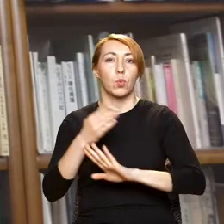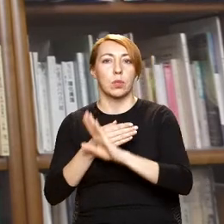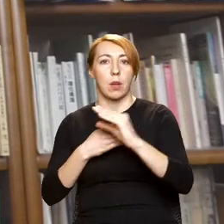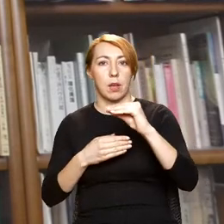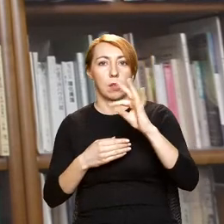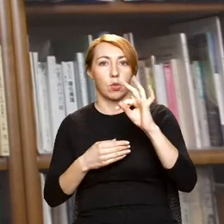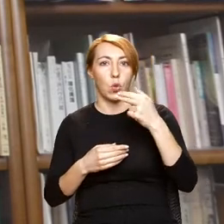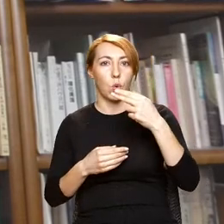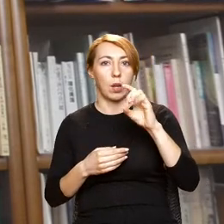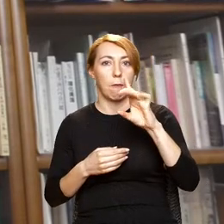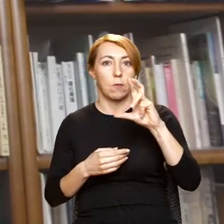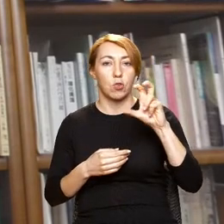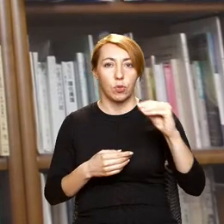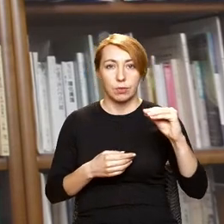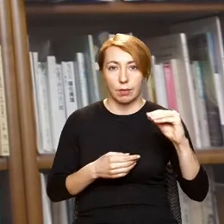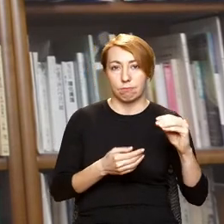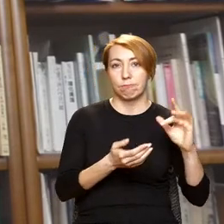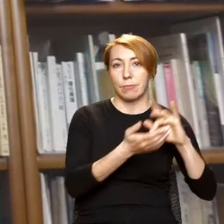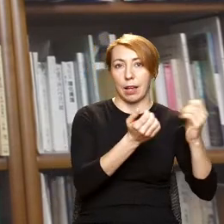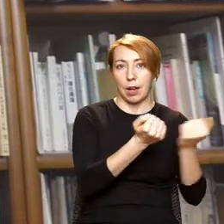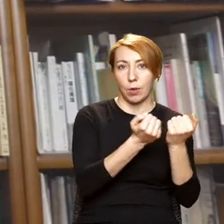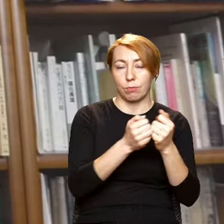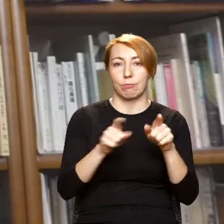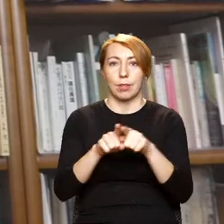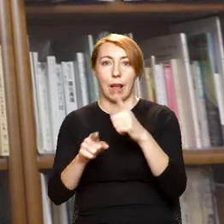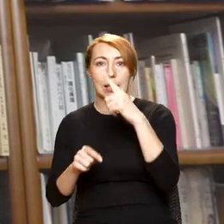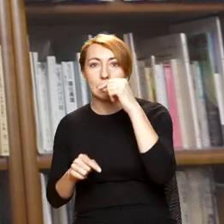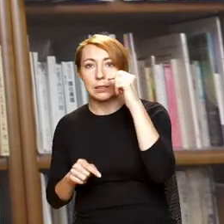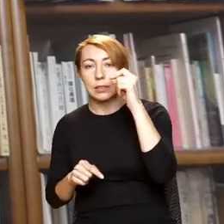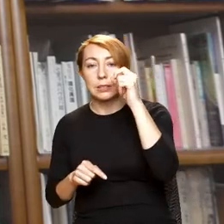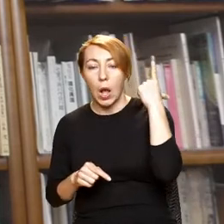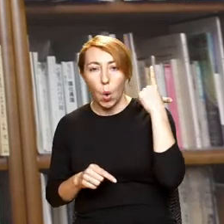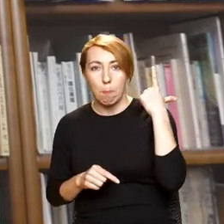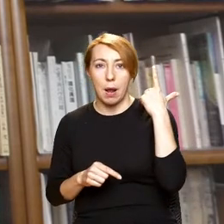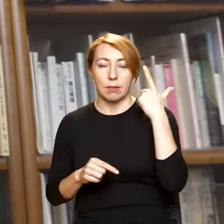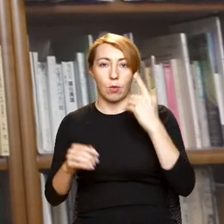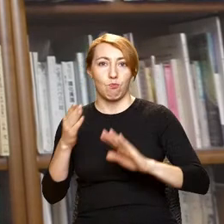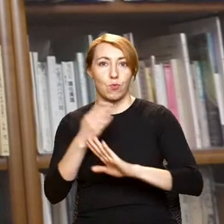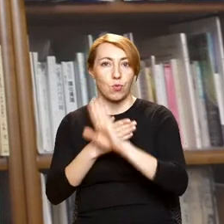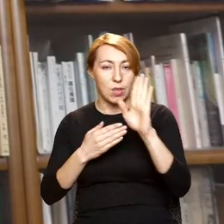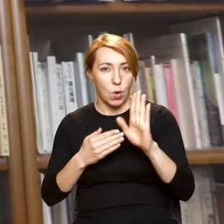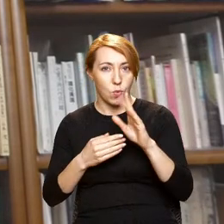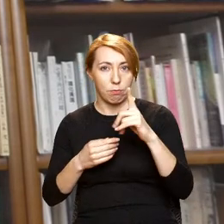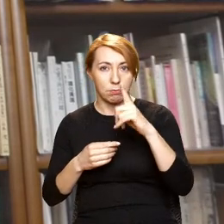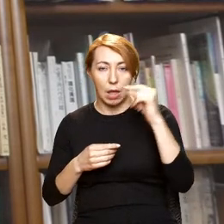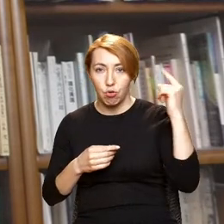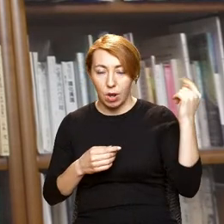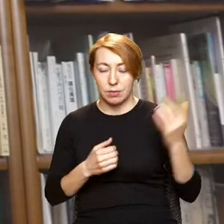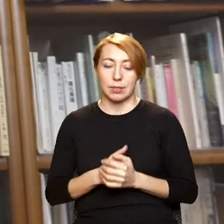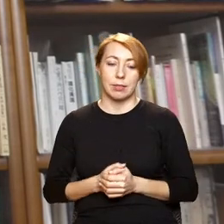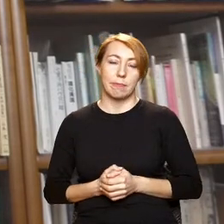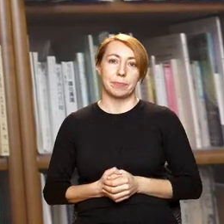Krakowie, w Zakopanem Muzeum Tatrzańskie,